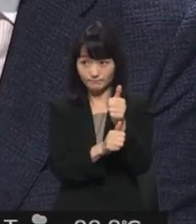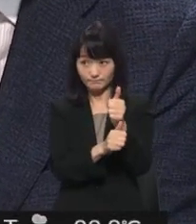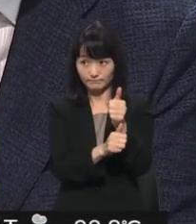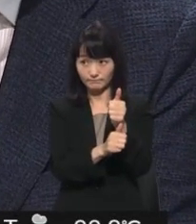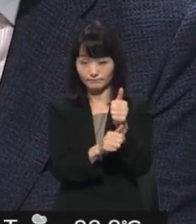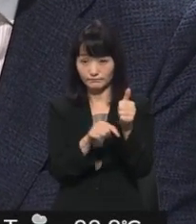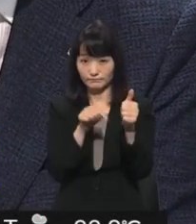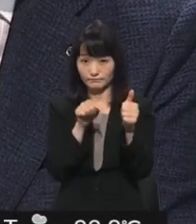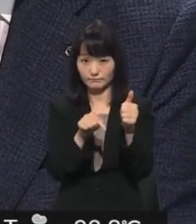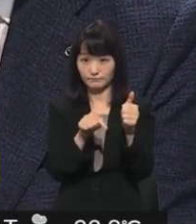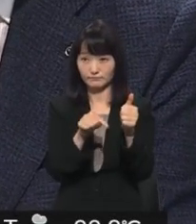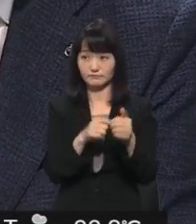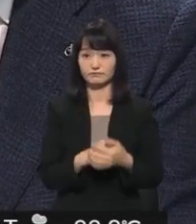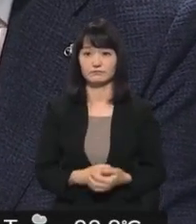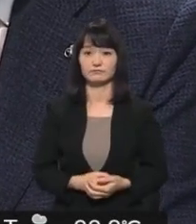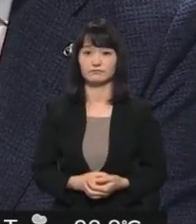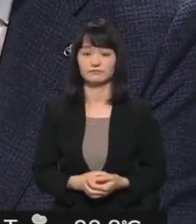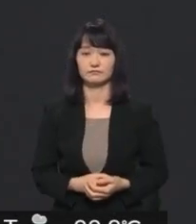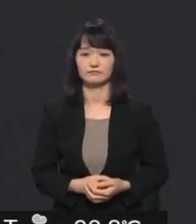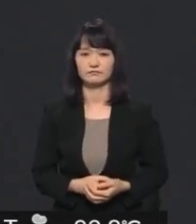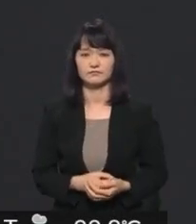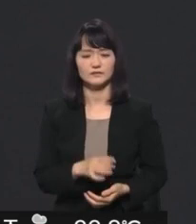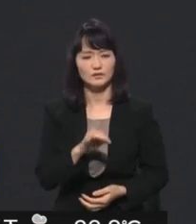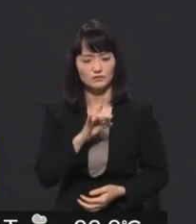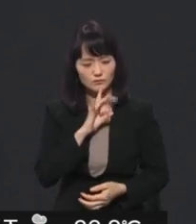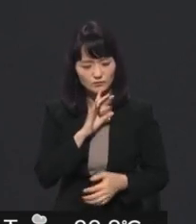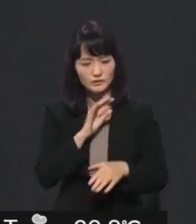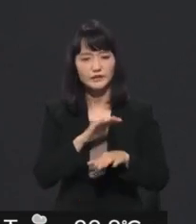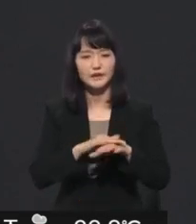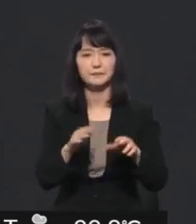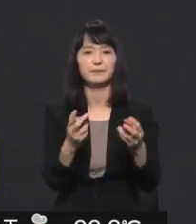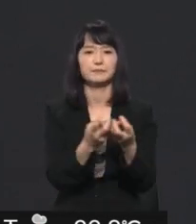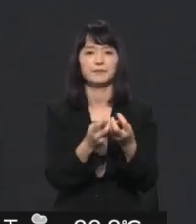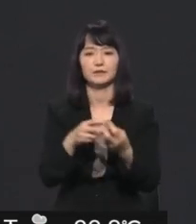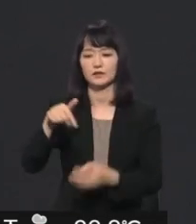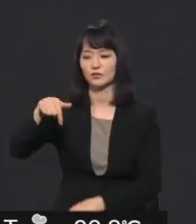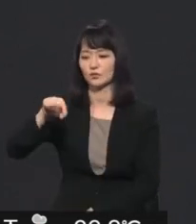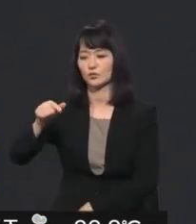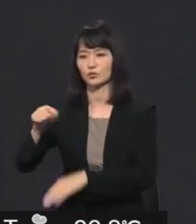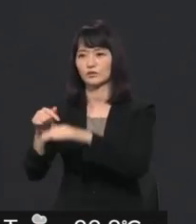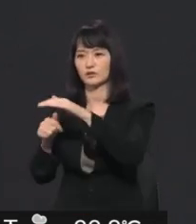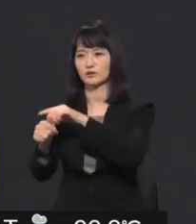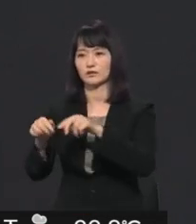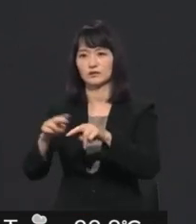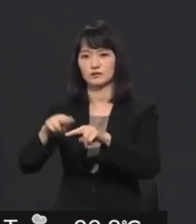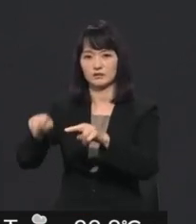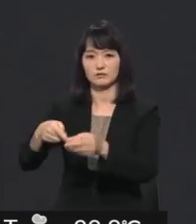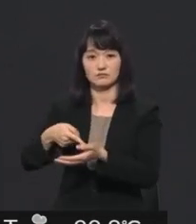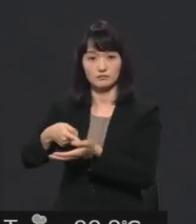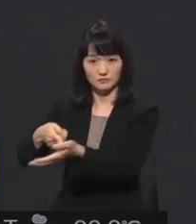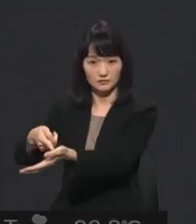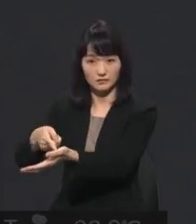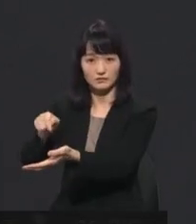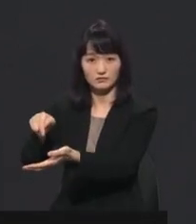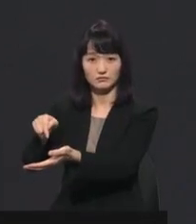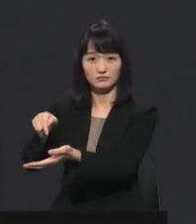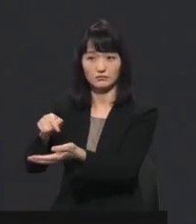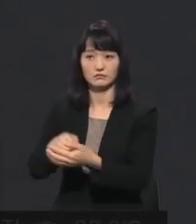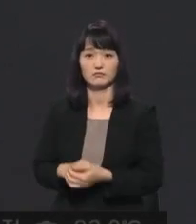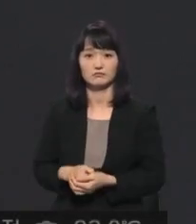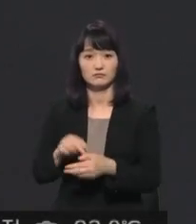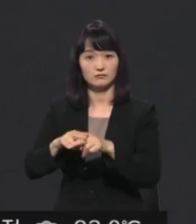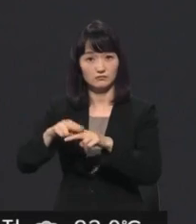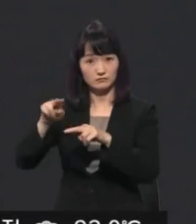구성하는 것이 그 이유라 유일한 해법 이라고 보고요 예 또 이제 권성동 원내대표 사태를 요구하는데 예 또 사퇴